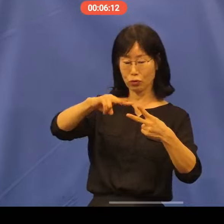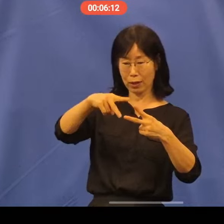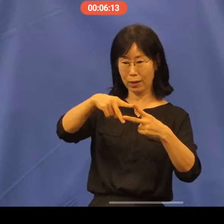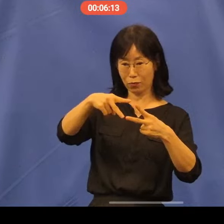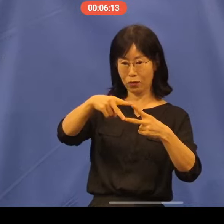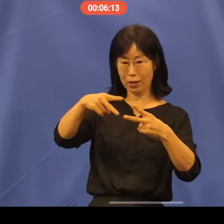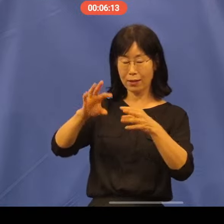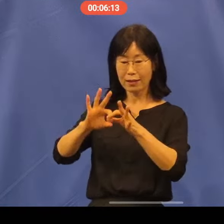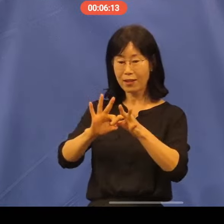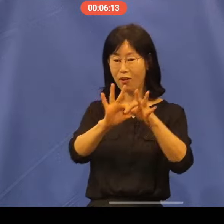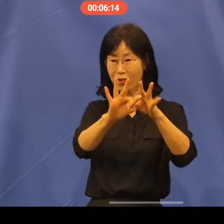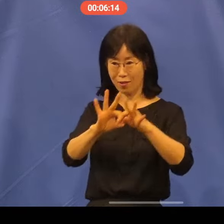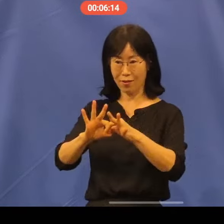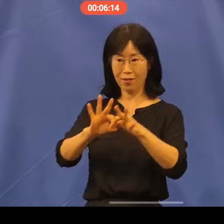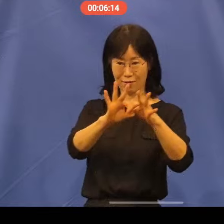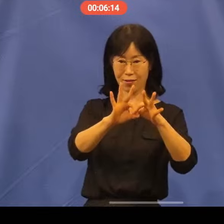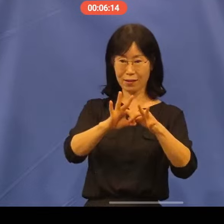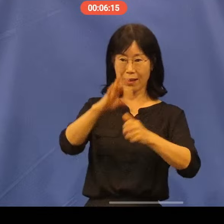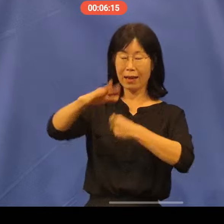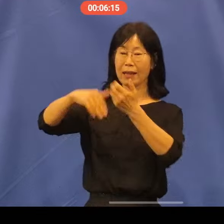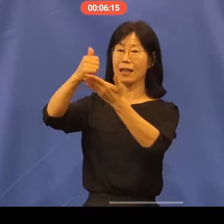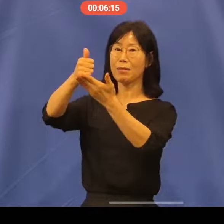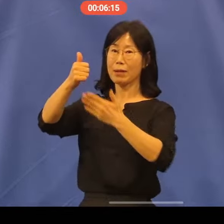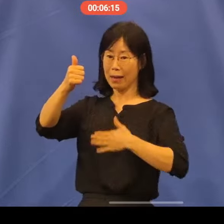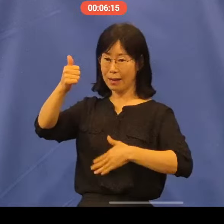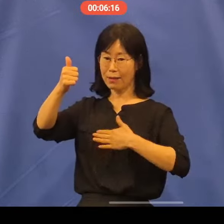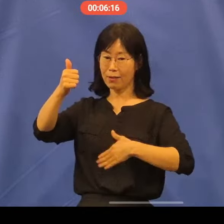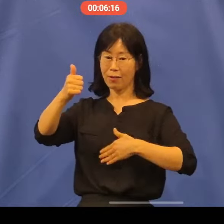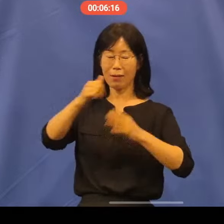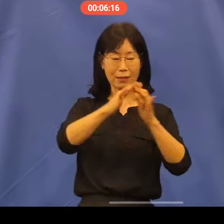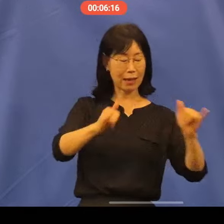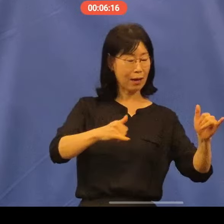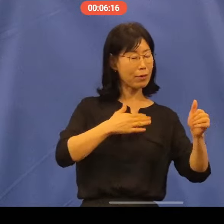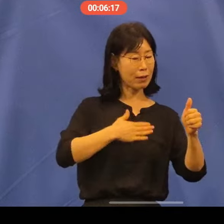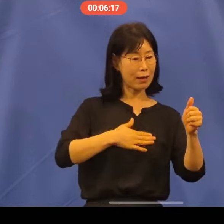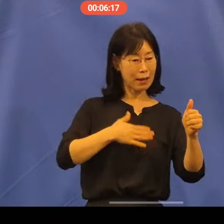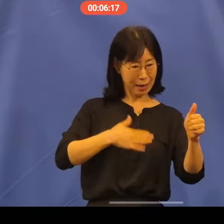얘기해요. 그러니까 하나님을 아는 것과 인간을 아는 이것은 분리되어 있는